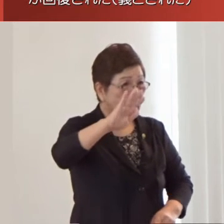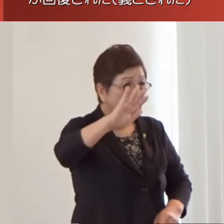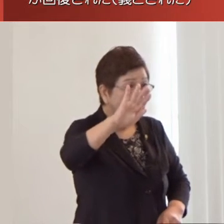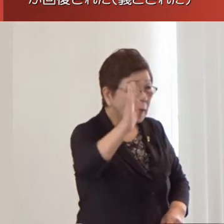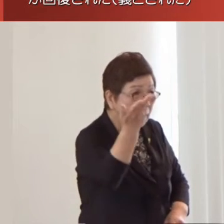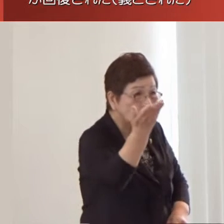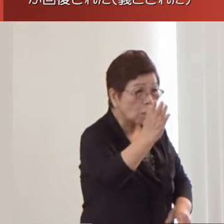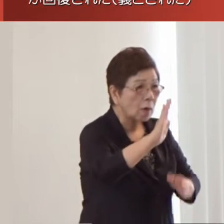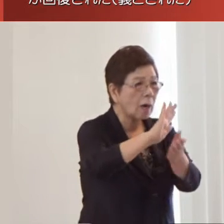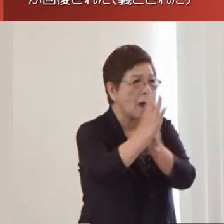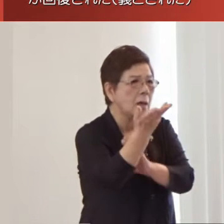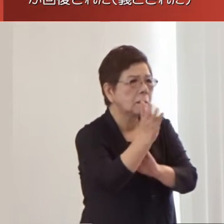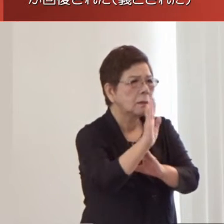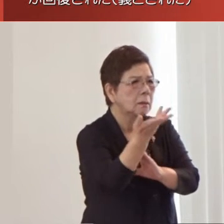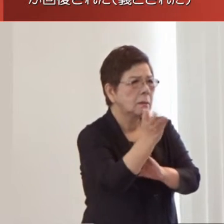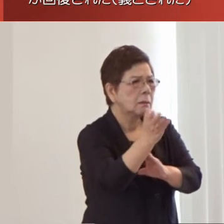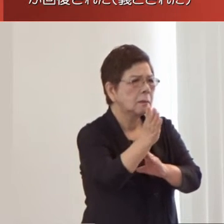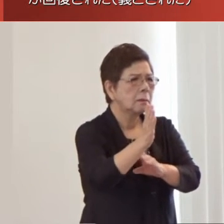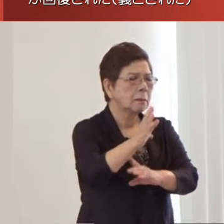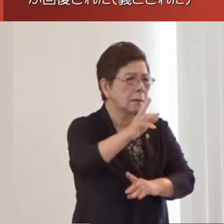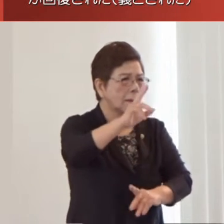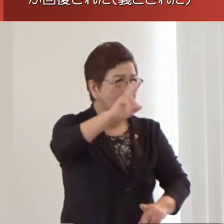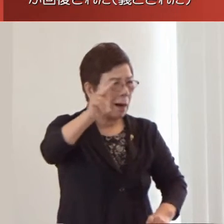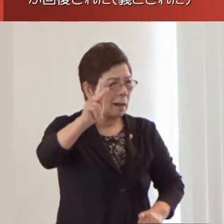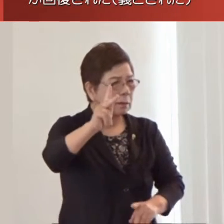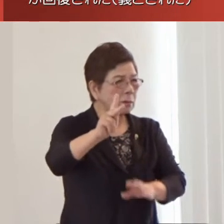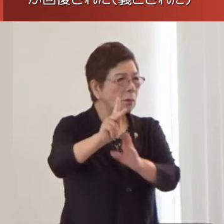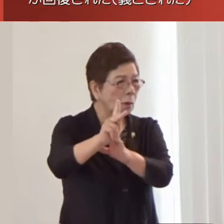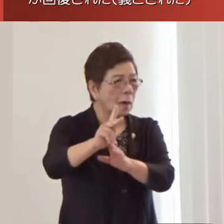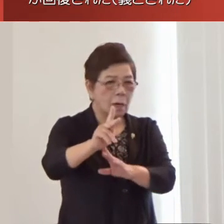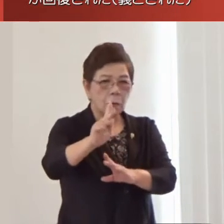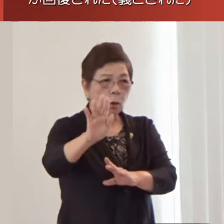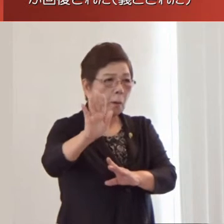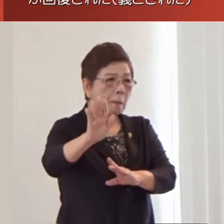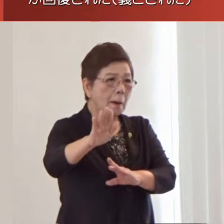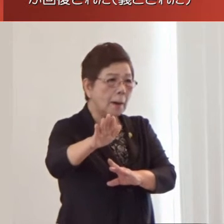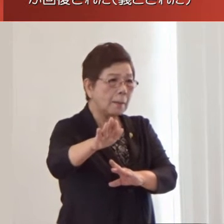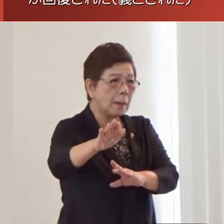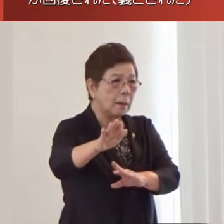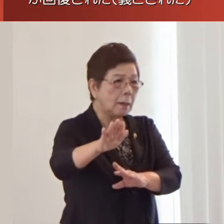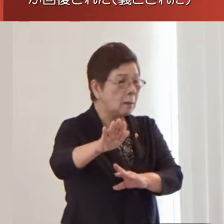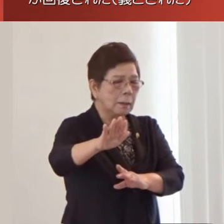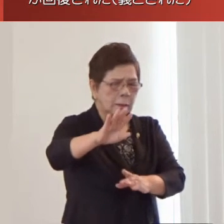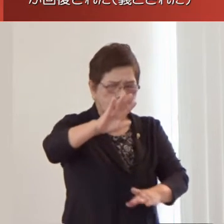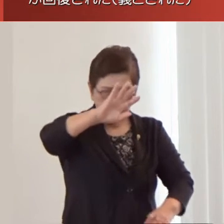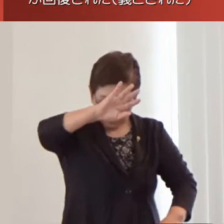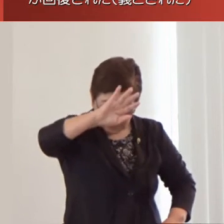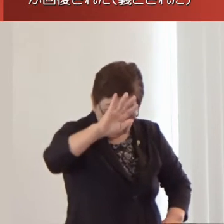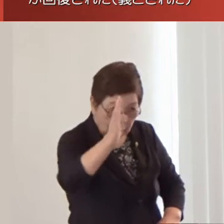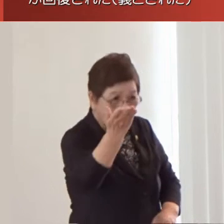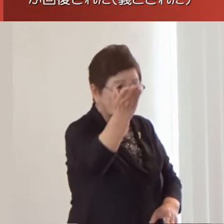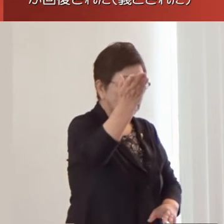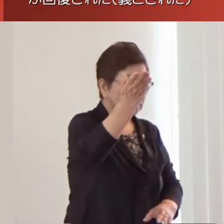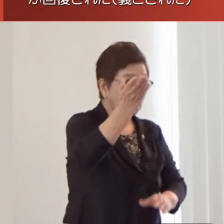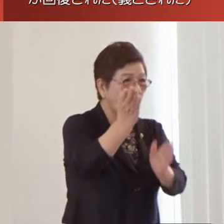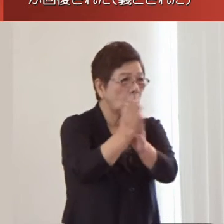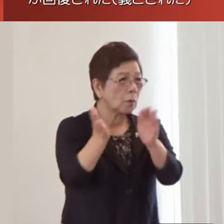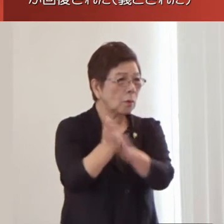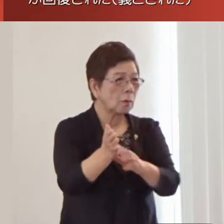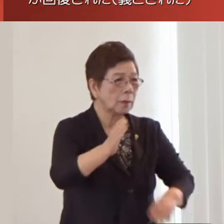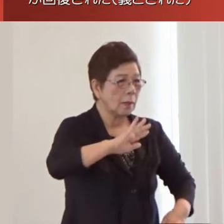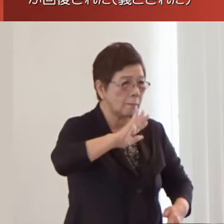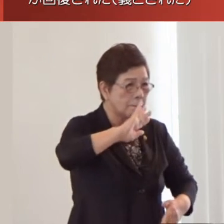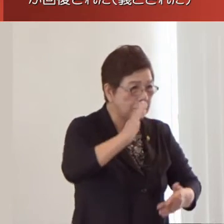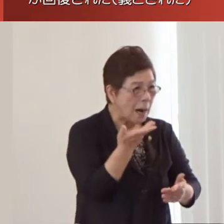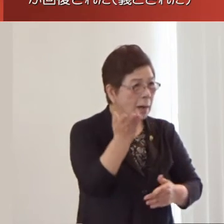が、ね、このがこそが福音なんです。バットですね、英語で言えば。日本語の